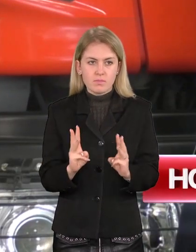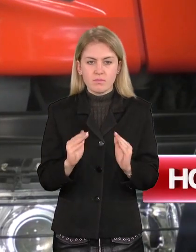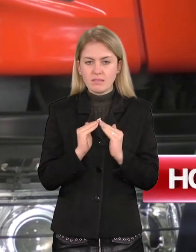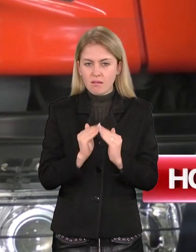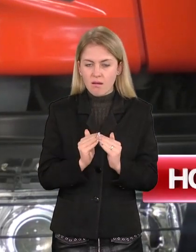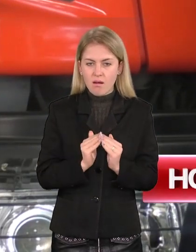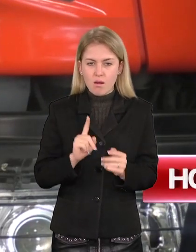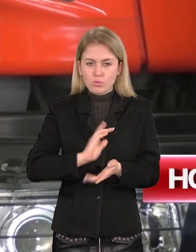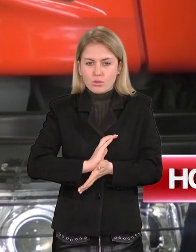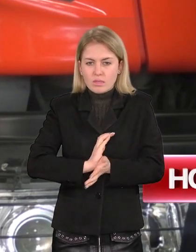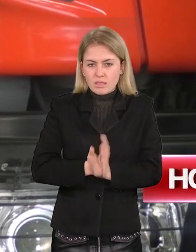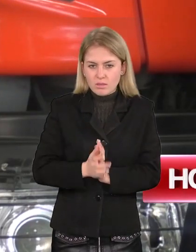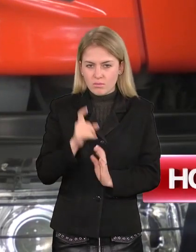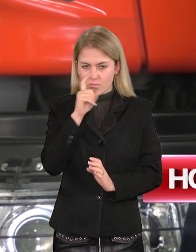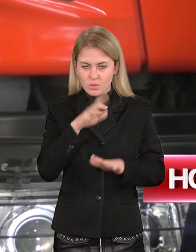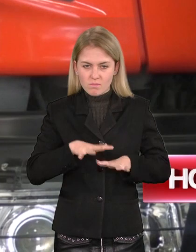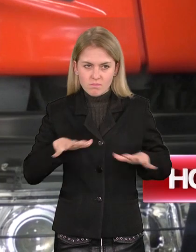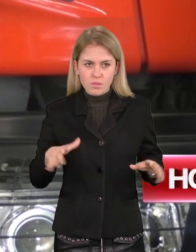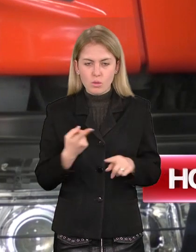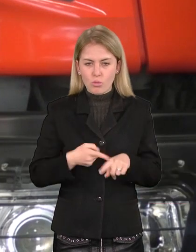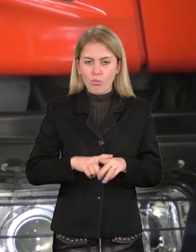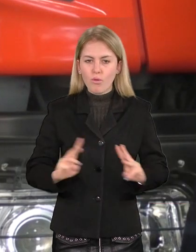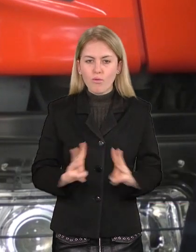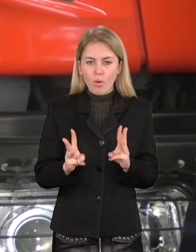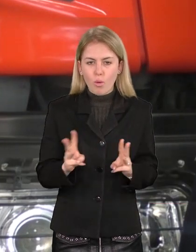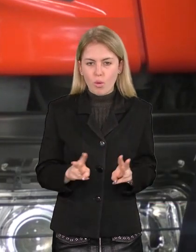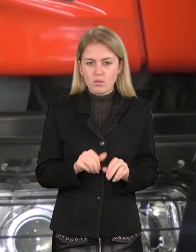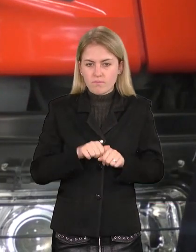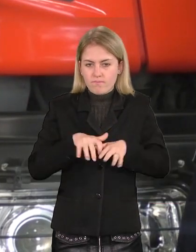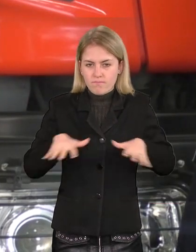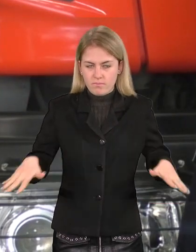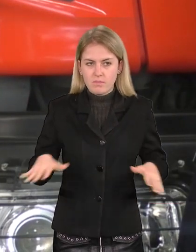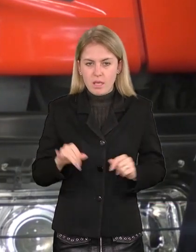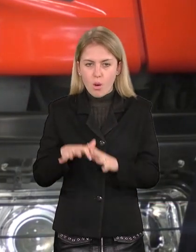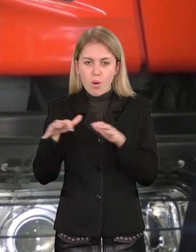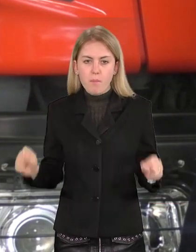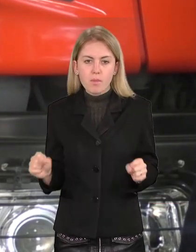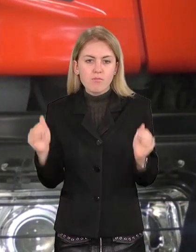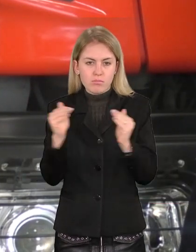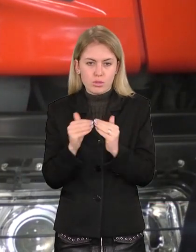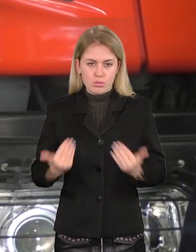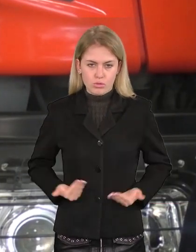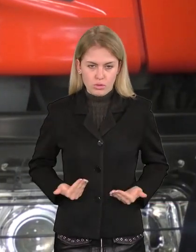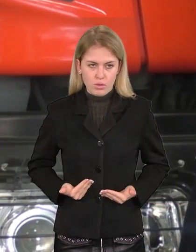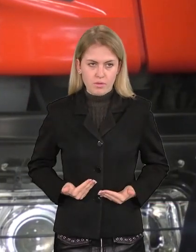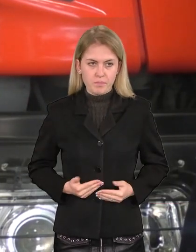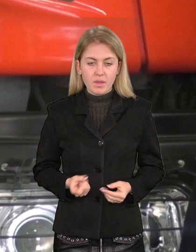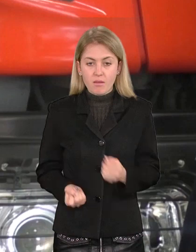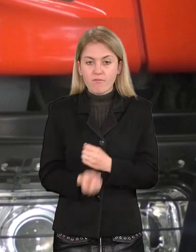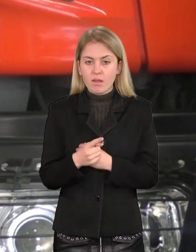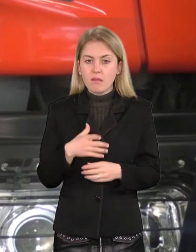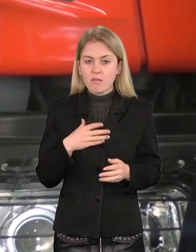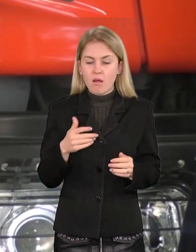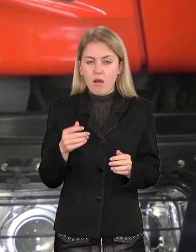захаращення подвір'я горючими речами вогонь поширився на значну площу та охопив покрівлю житлового будинку. Виникла загроза